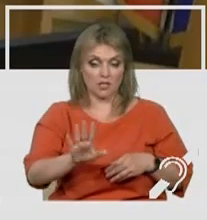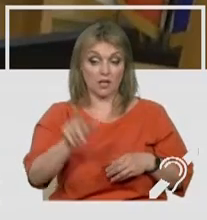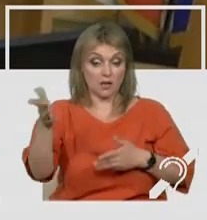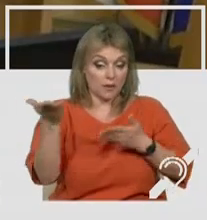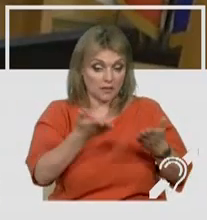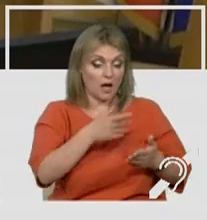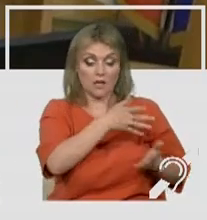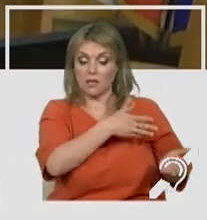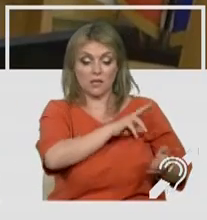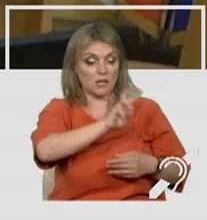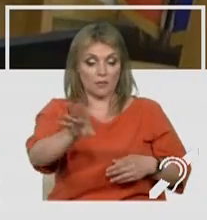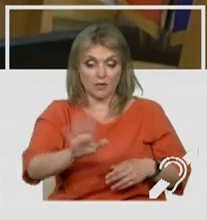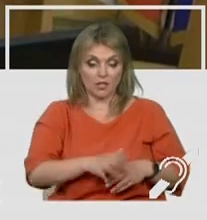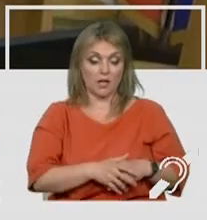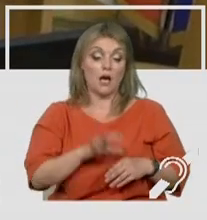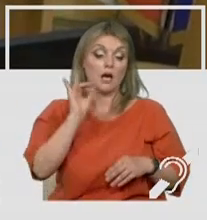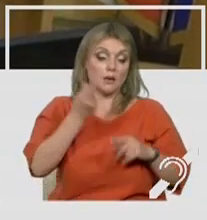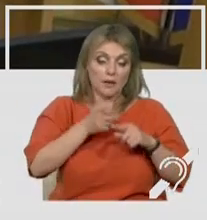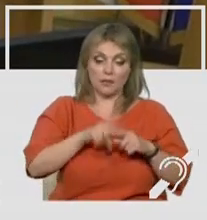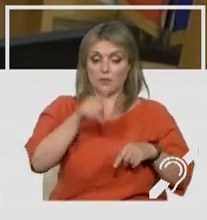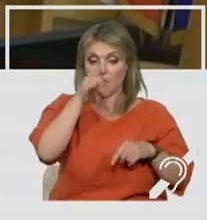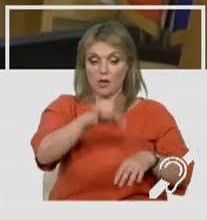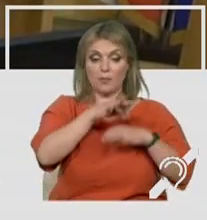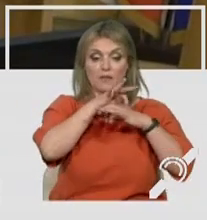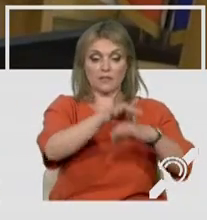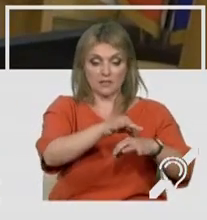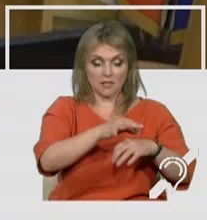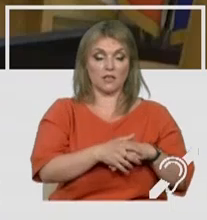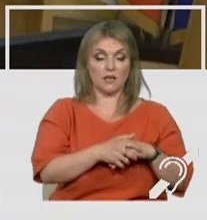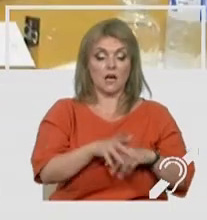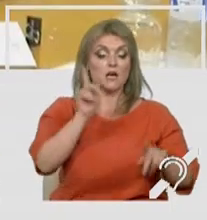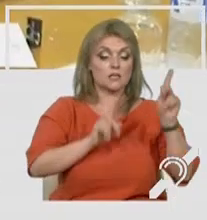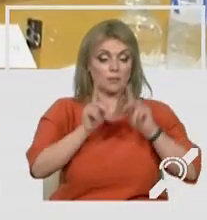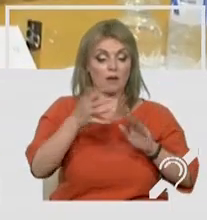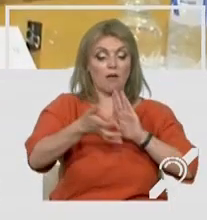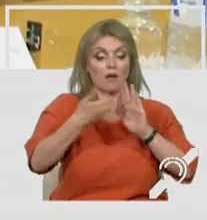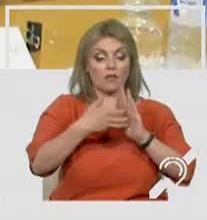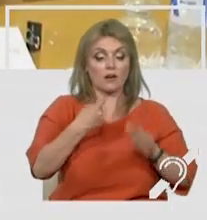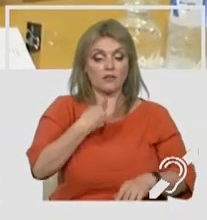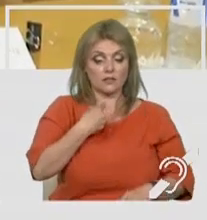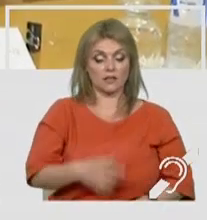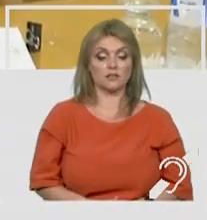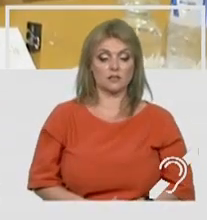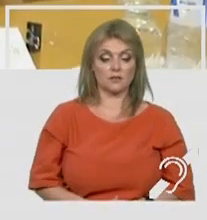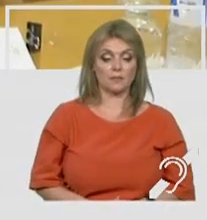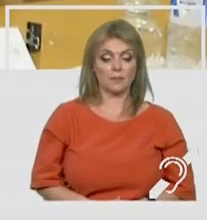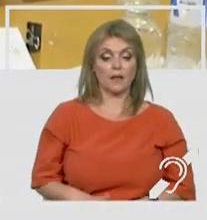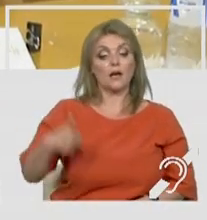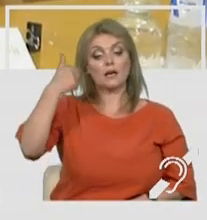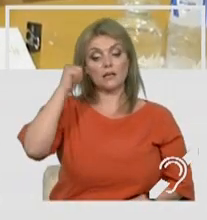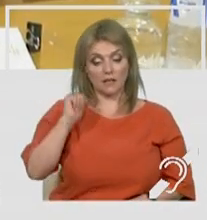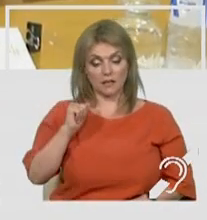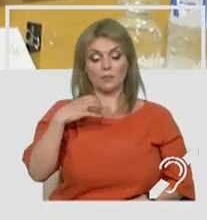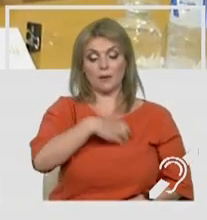fost insuficient pentru desfășurarea întâlnirii. Ieri, cu o întârziere de jumătate de an, Primăria Chișinău a reușit să pună